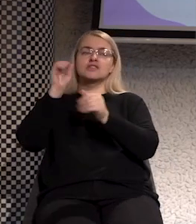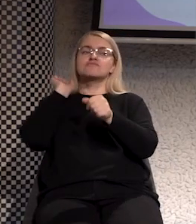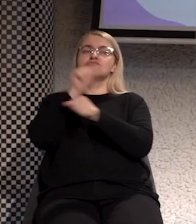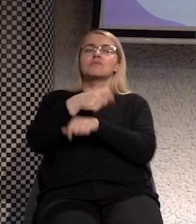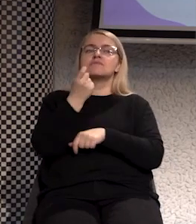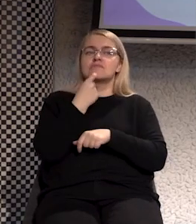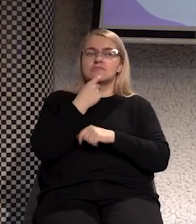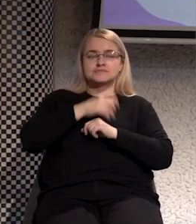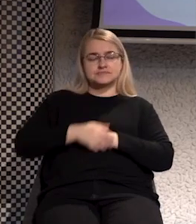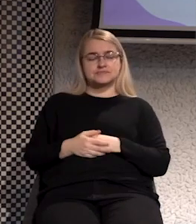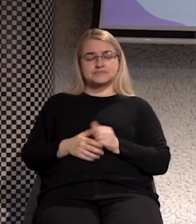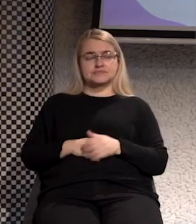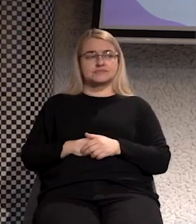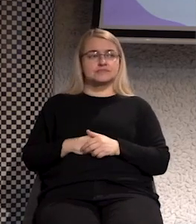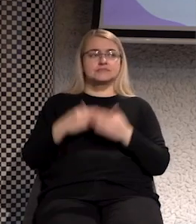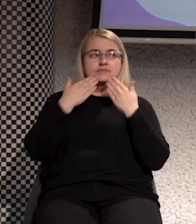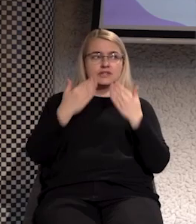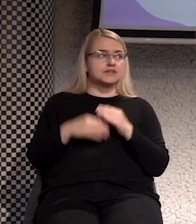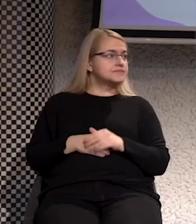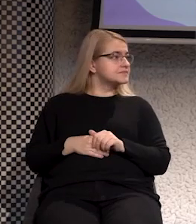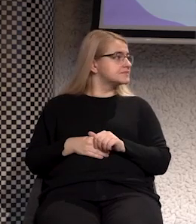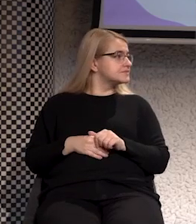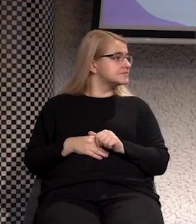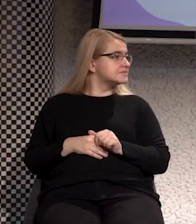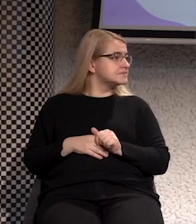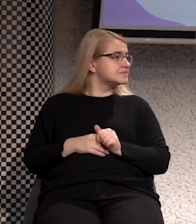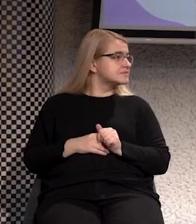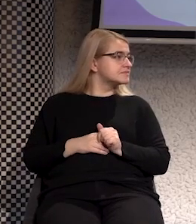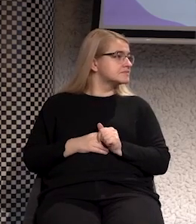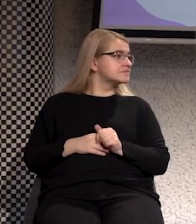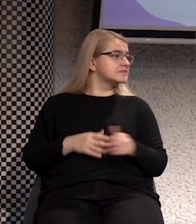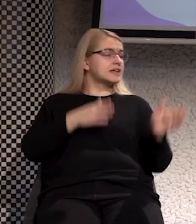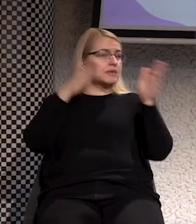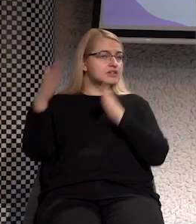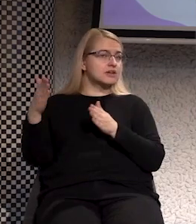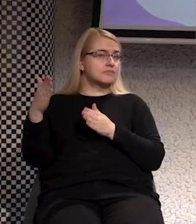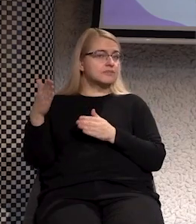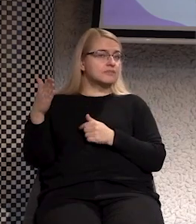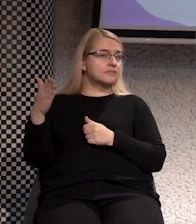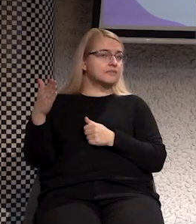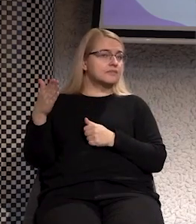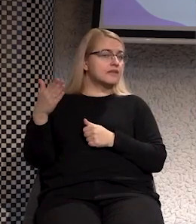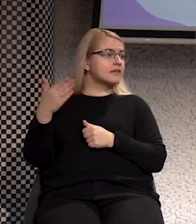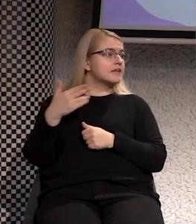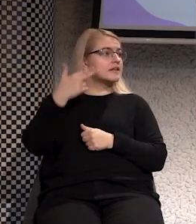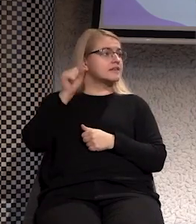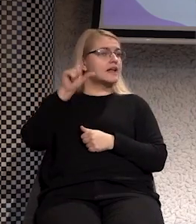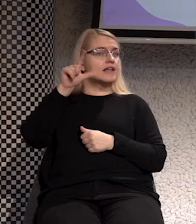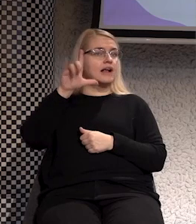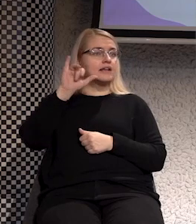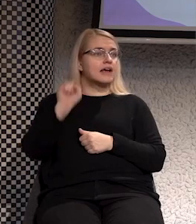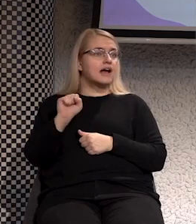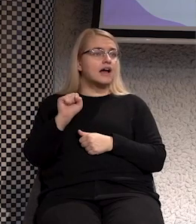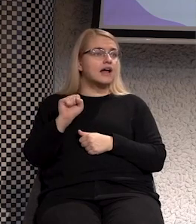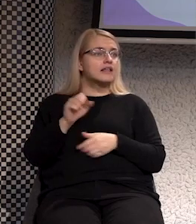prostu. Dzięki bardzo. Zapraszam Natalia i pamiętam o osobie z tyłu. Tu się jakiś